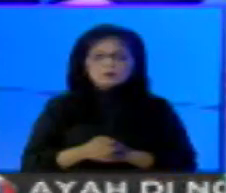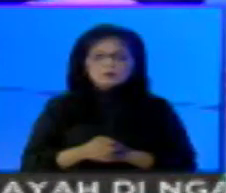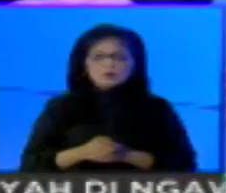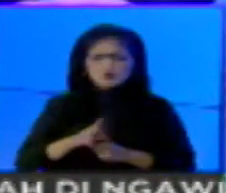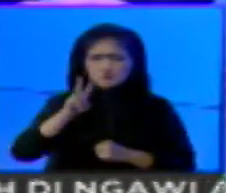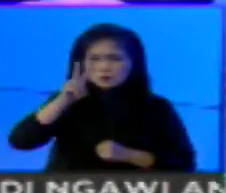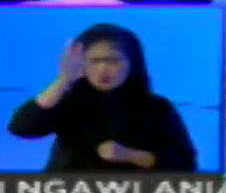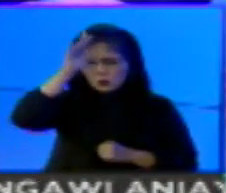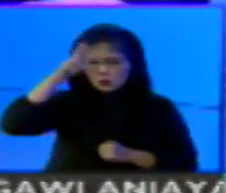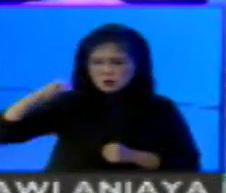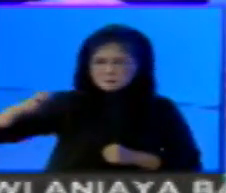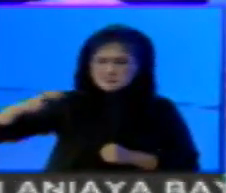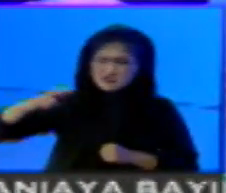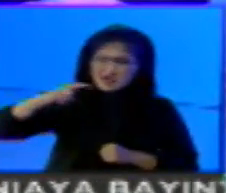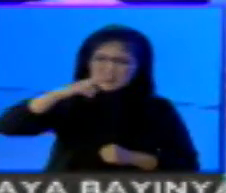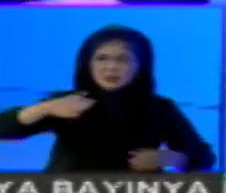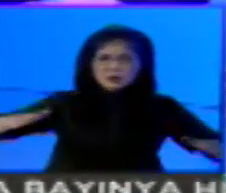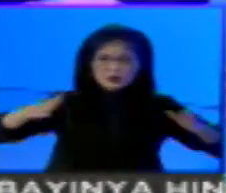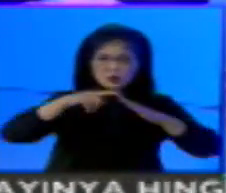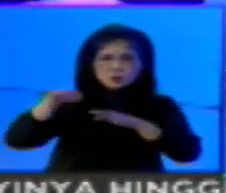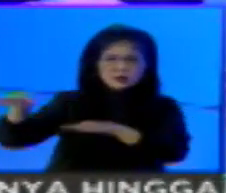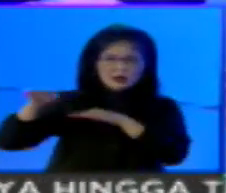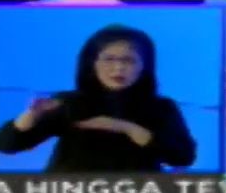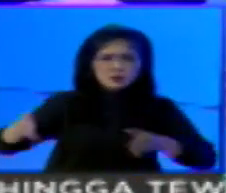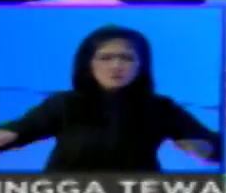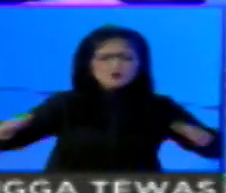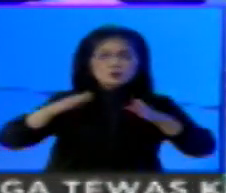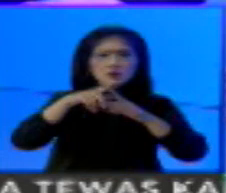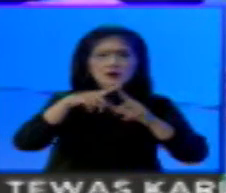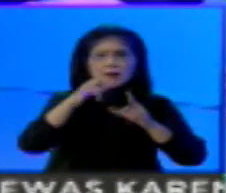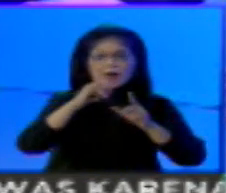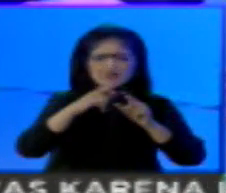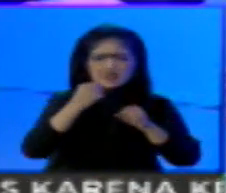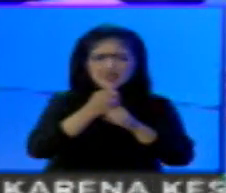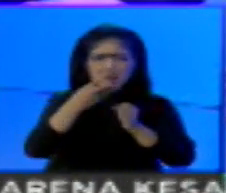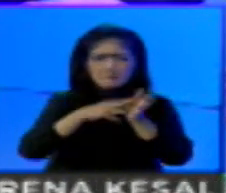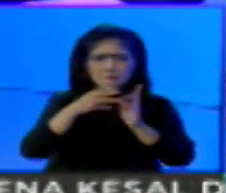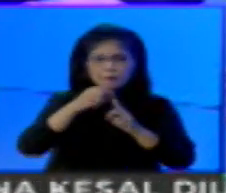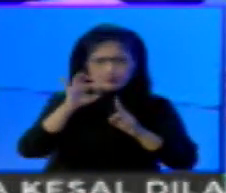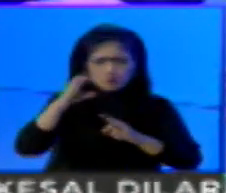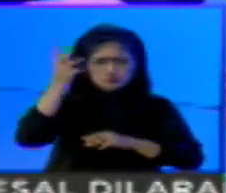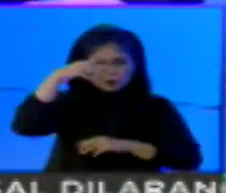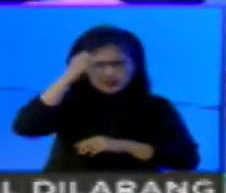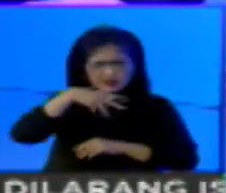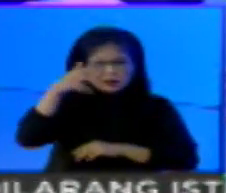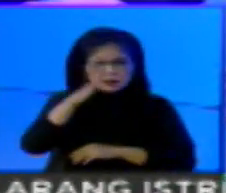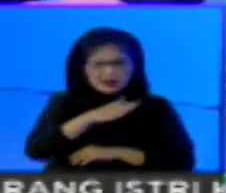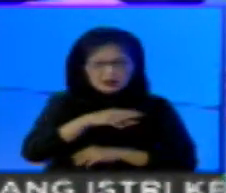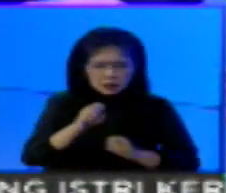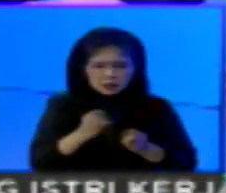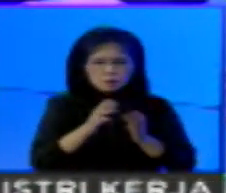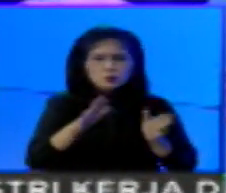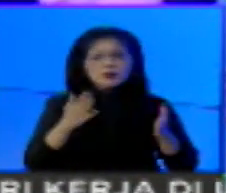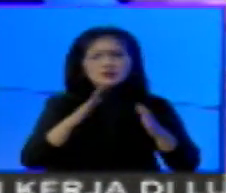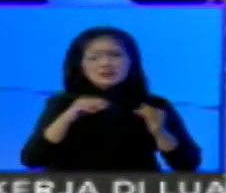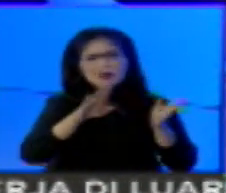Dua pendaki asal Jambi yang hilang di puncak Gunung Api Dempo, Pagaralam, Sumatera Selatan ditemukan tewas di lereng kawah